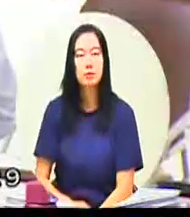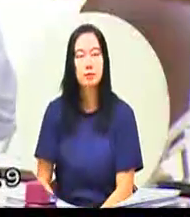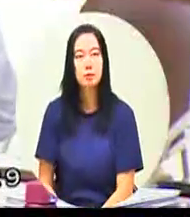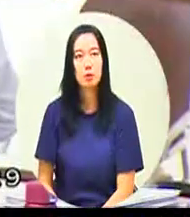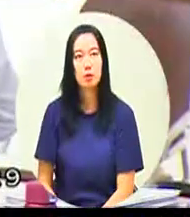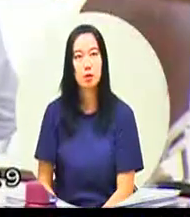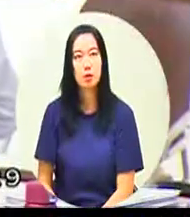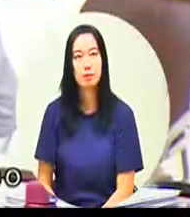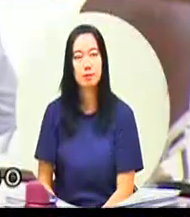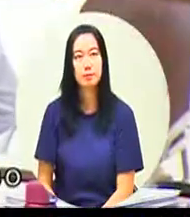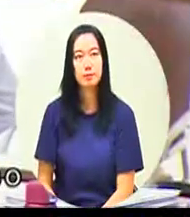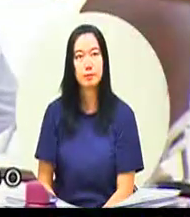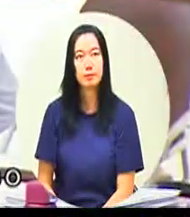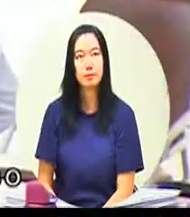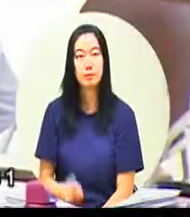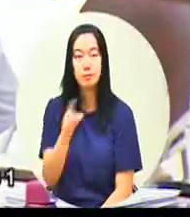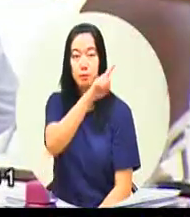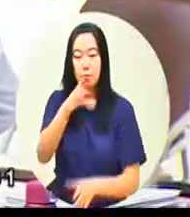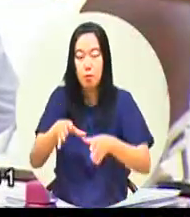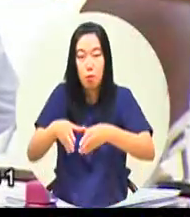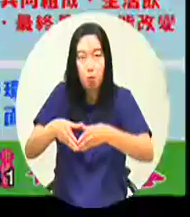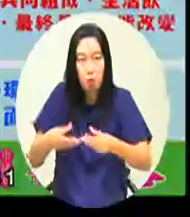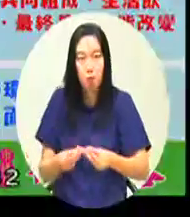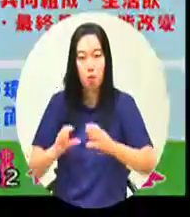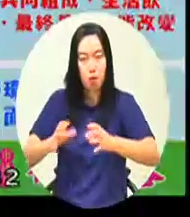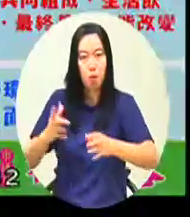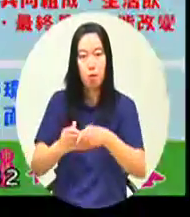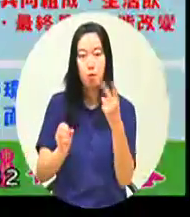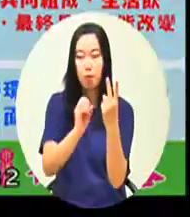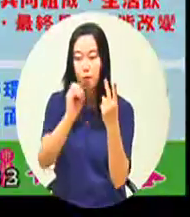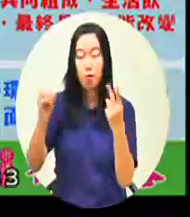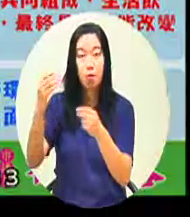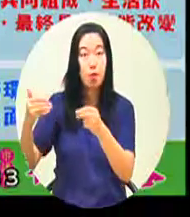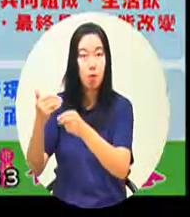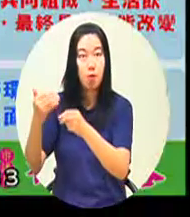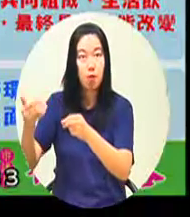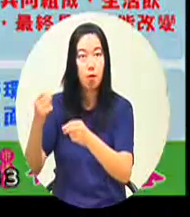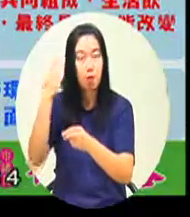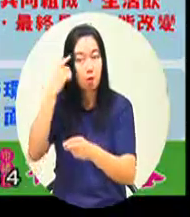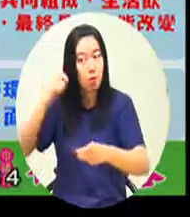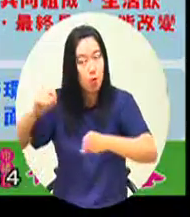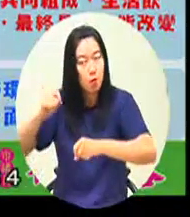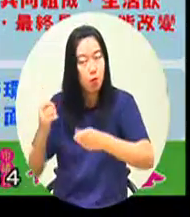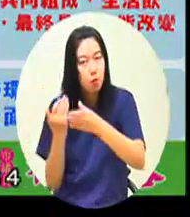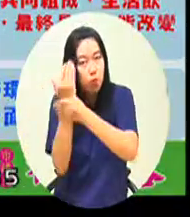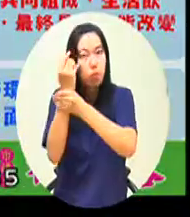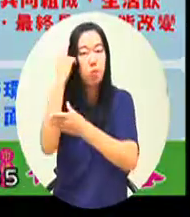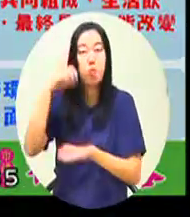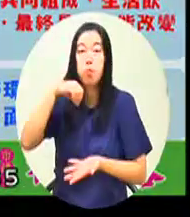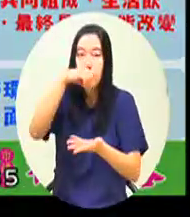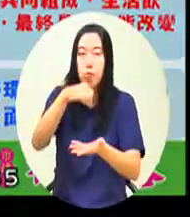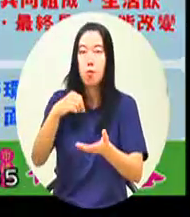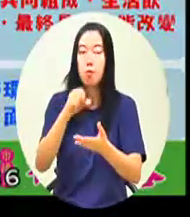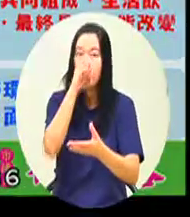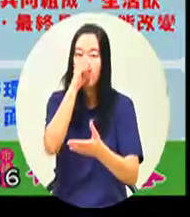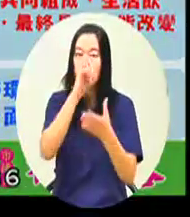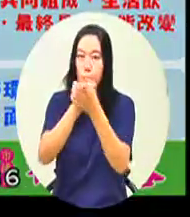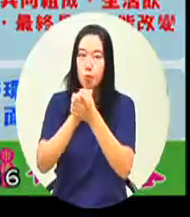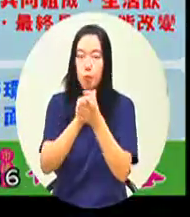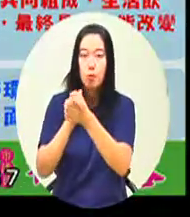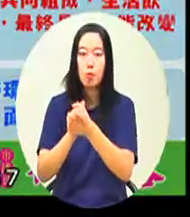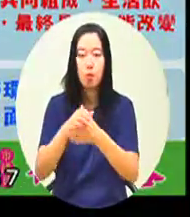就来讲，瑞典在2009年哦，他研拟一份友善环境食